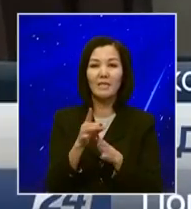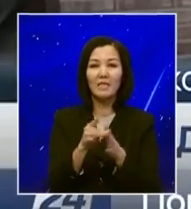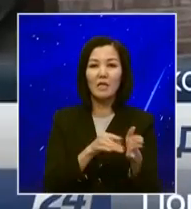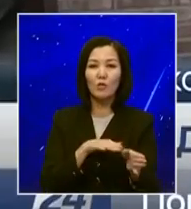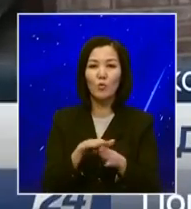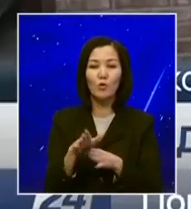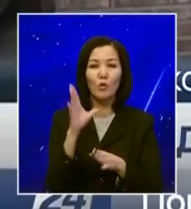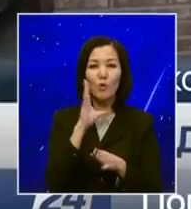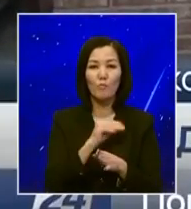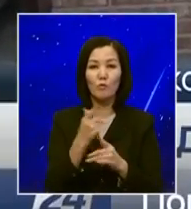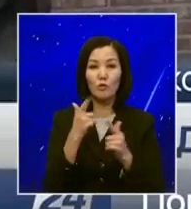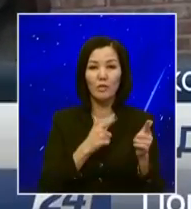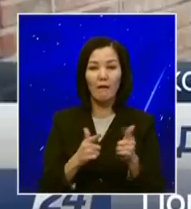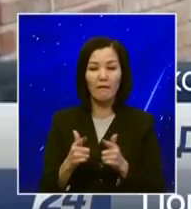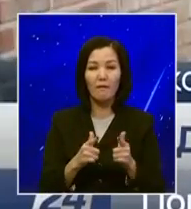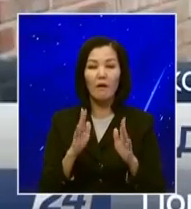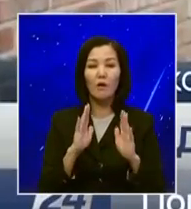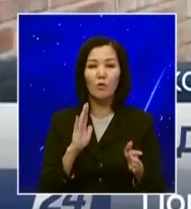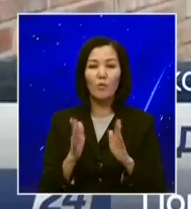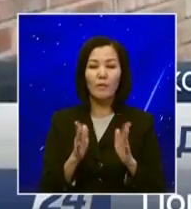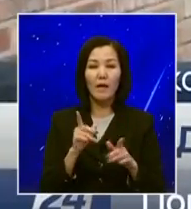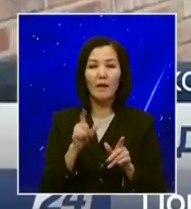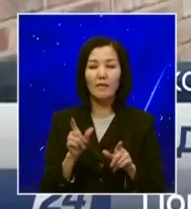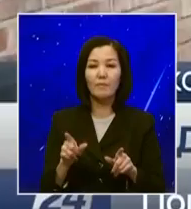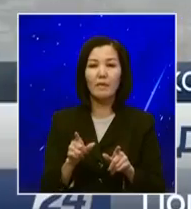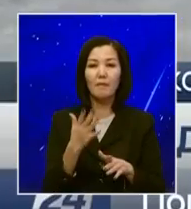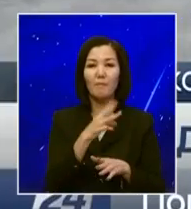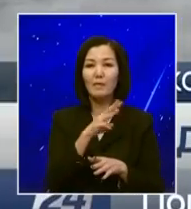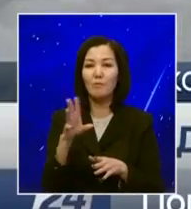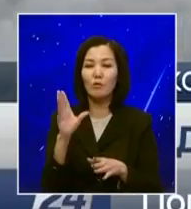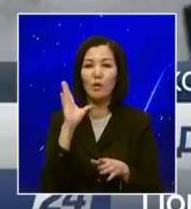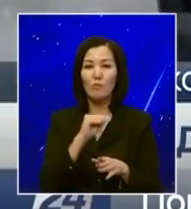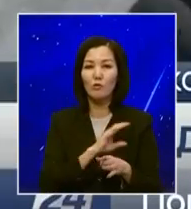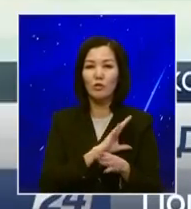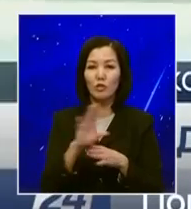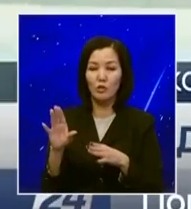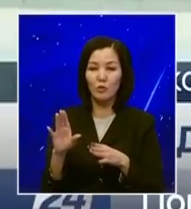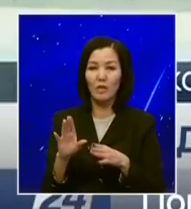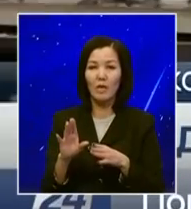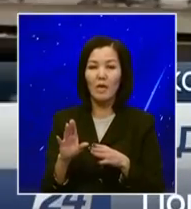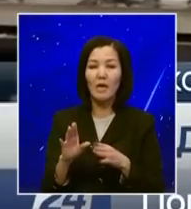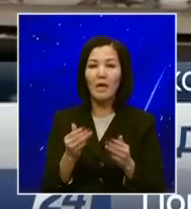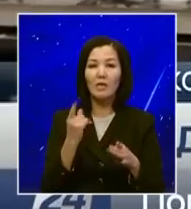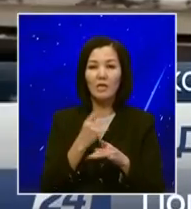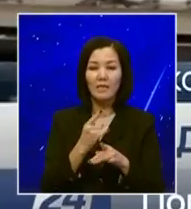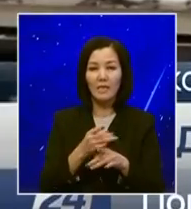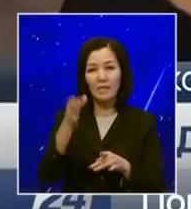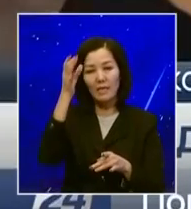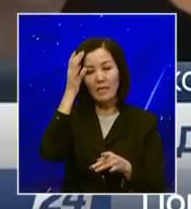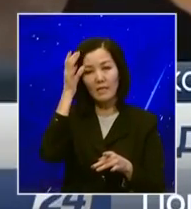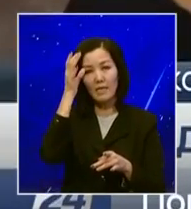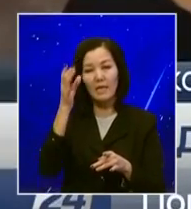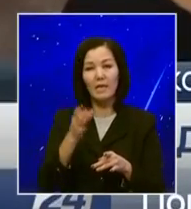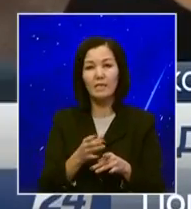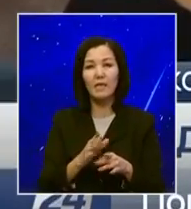кезінде орындауға әзір. Робот адамдардың сұранысын небәрі 5-6 минутта жеткізіп береді. Жасанды интеллект таңғы сағат 8-ден түнгі